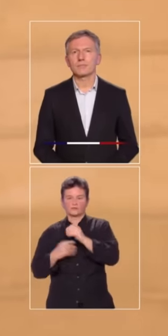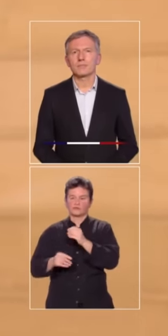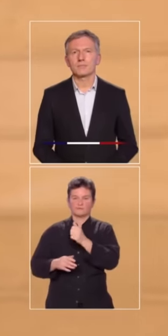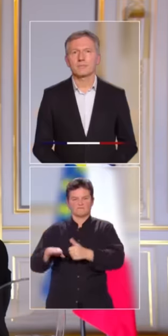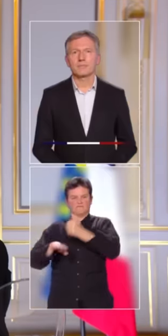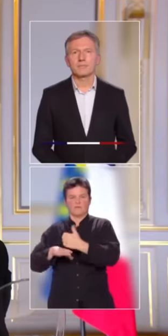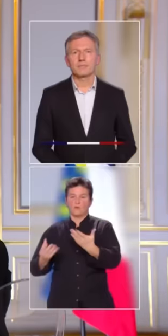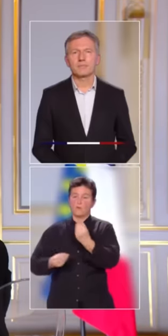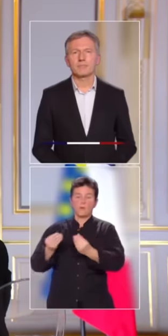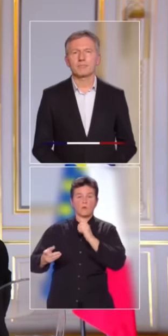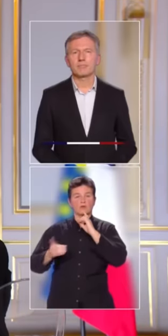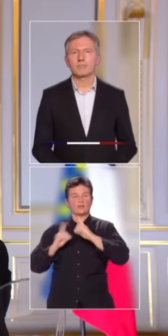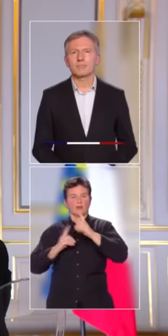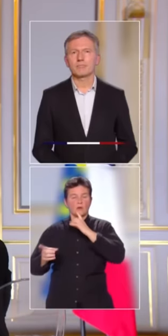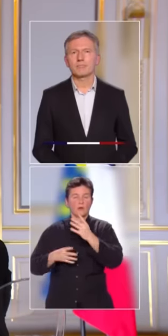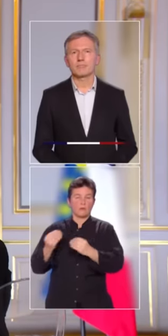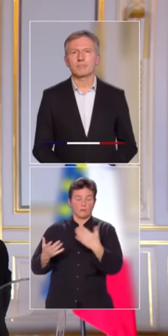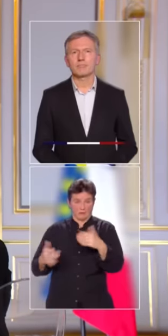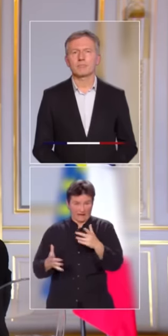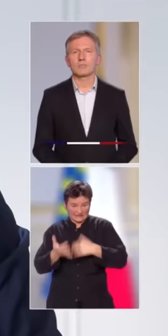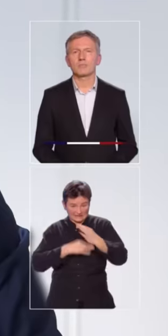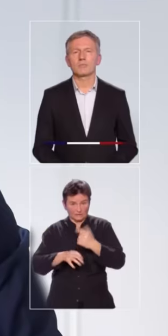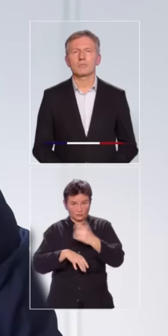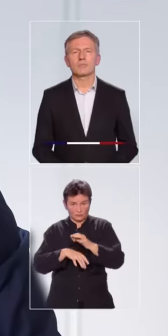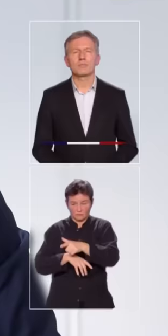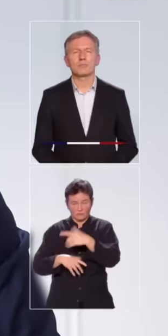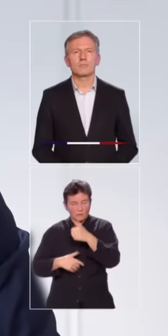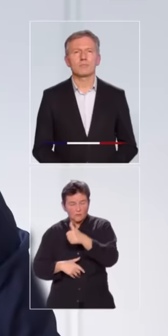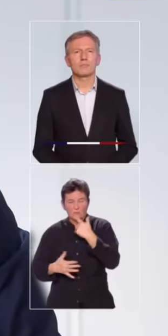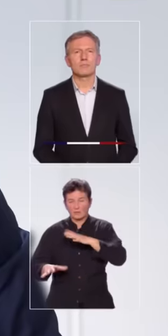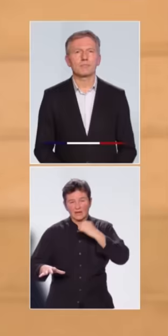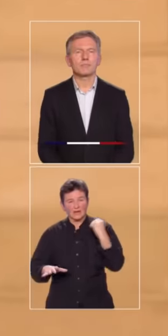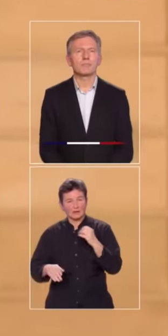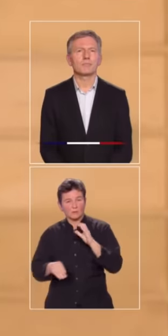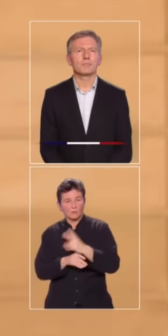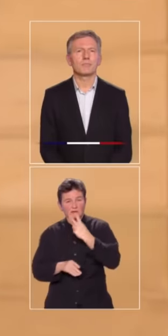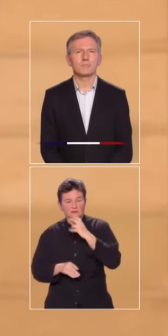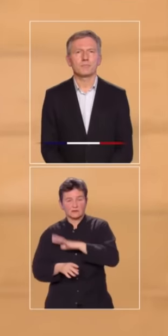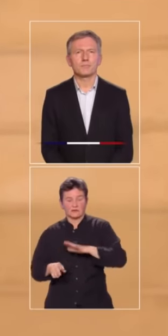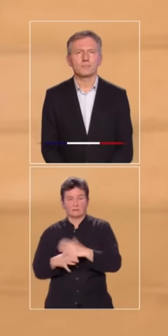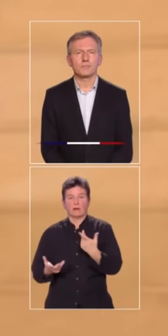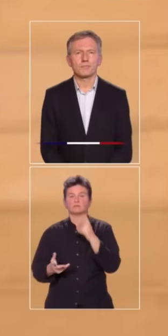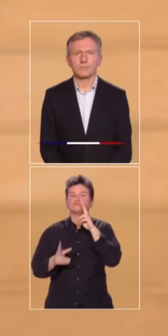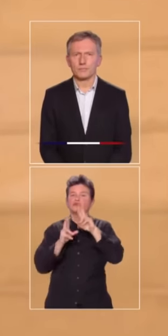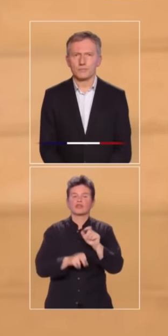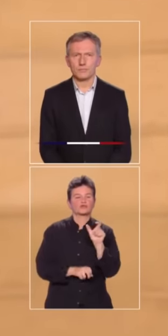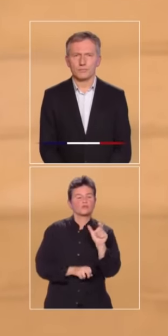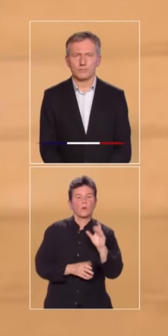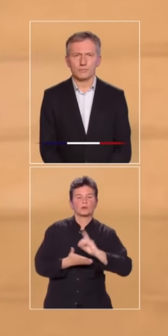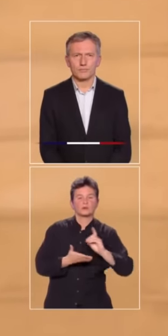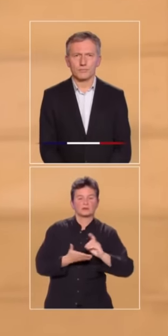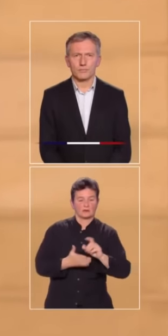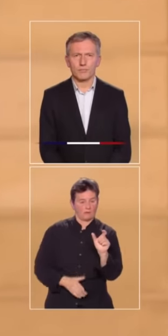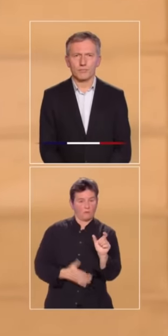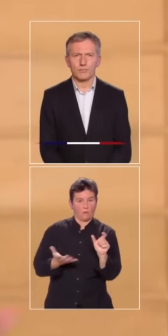C'est un dictateur ? Tout ce que vous dites depuis deux minutes, c'est-à-dire les crimes qu'il commet contre des civils, on regarde dans un dictionnaire, on se dit ben, seul